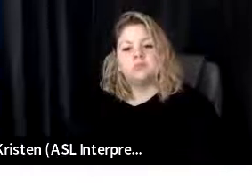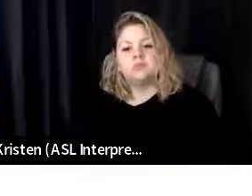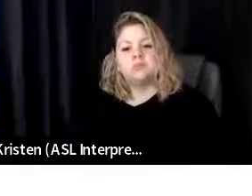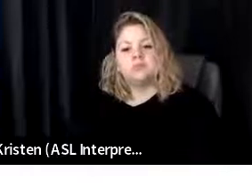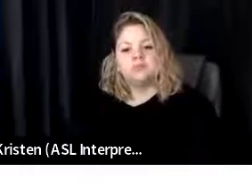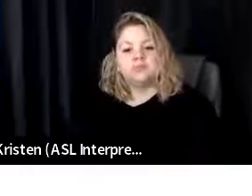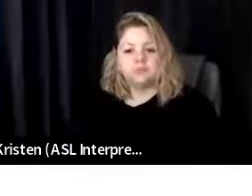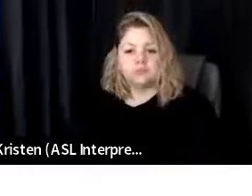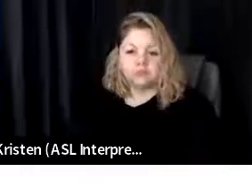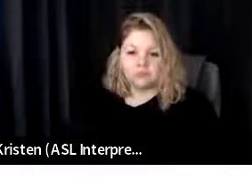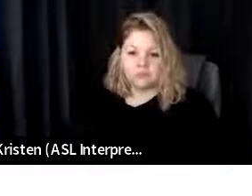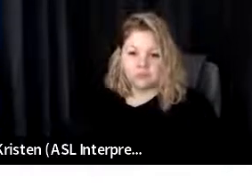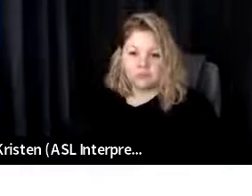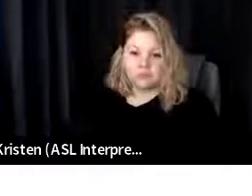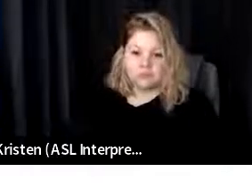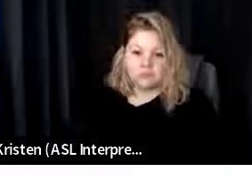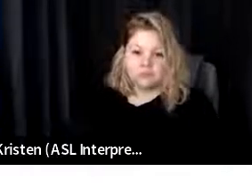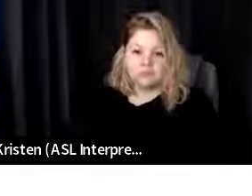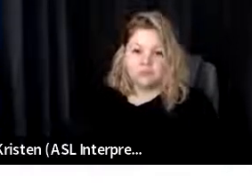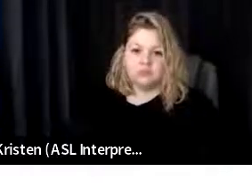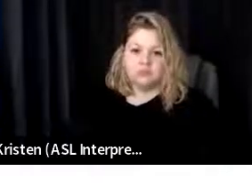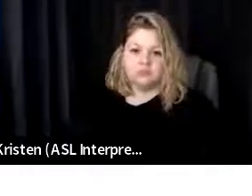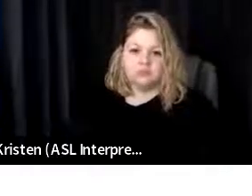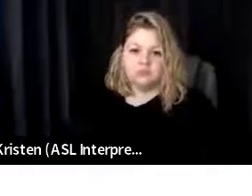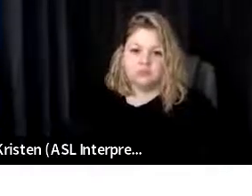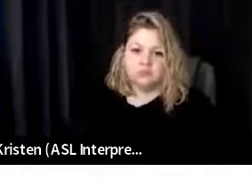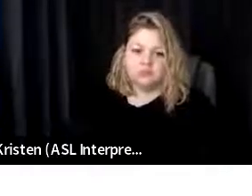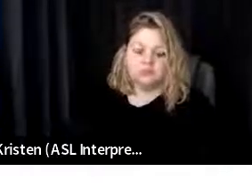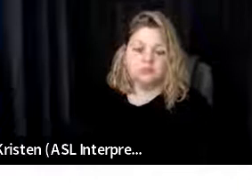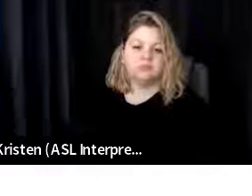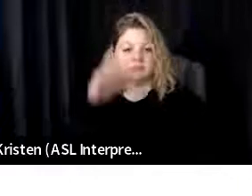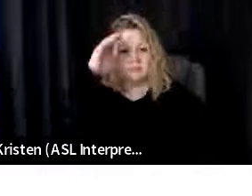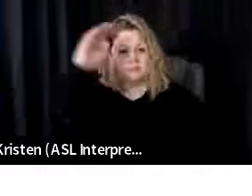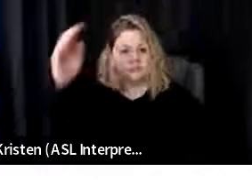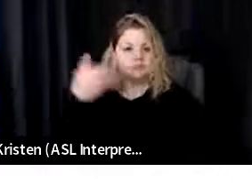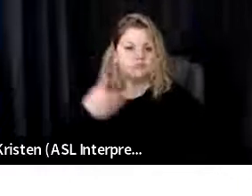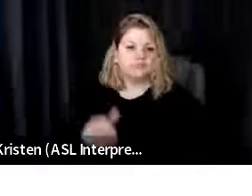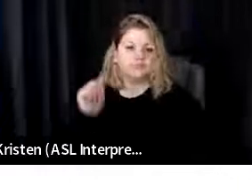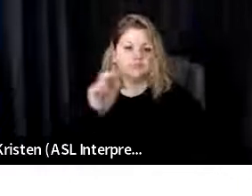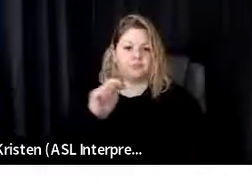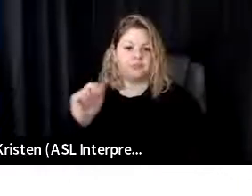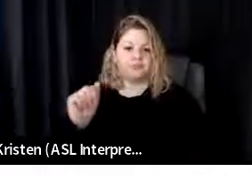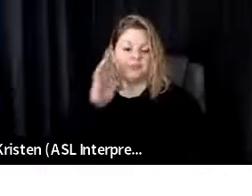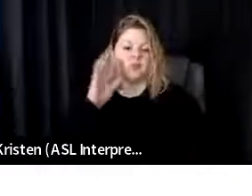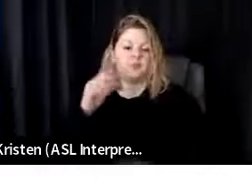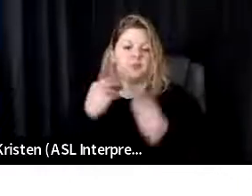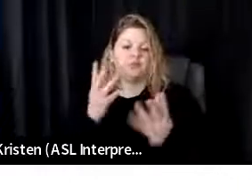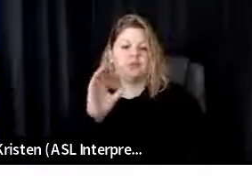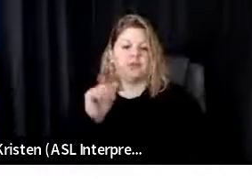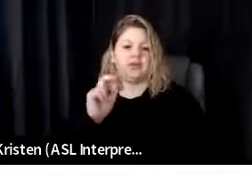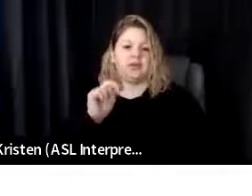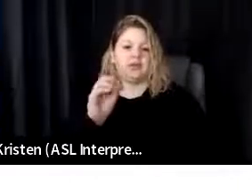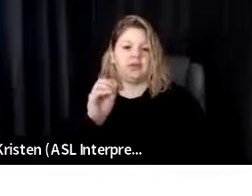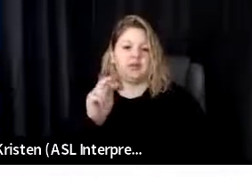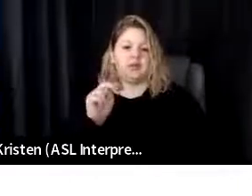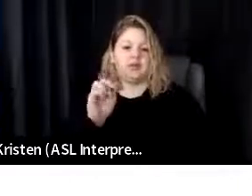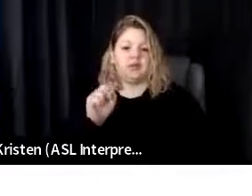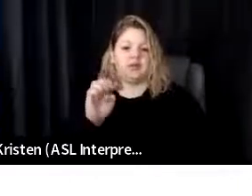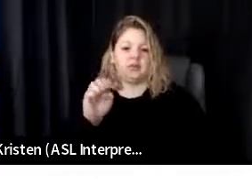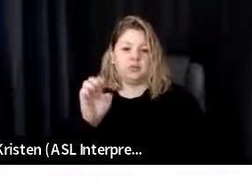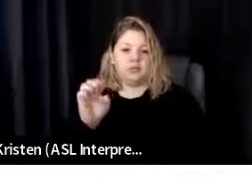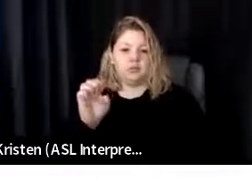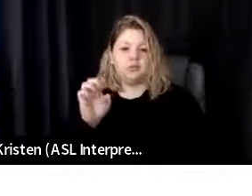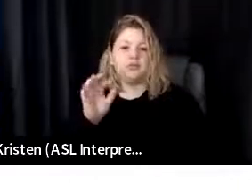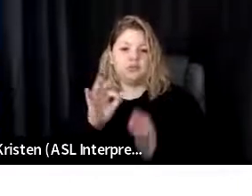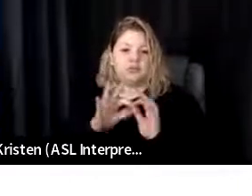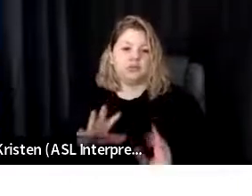Thank you. Good morning, everyone. My name is Anna. I'll be a Cantonese interpreter for the meeting today. 大家早晨啊！我哋今天早上廣東話同聲翻